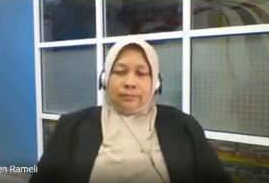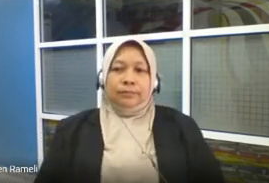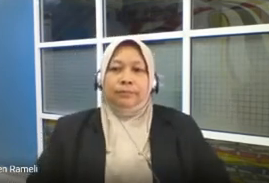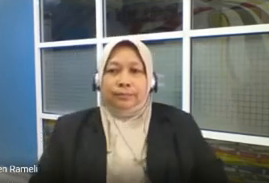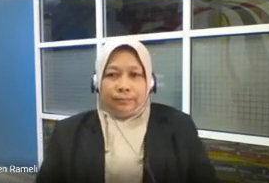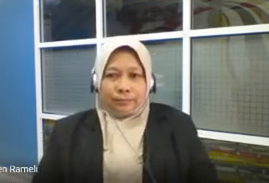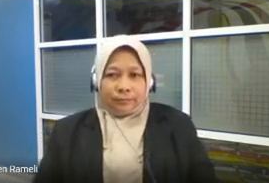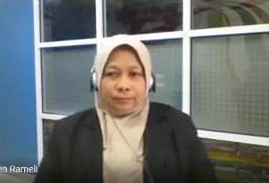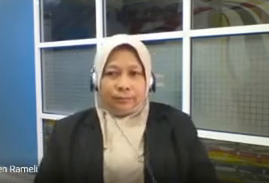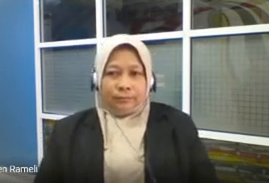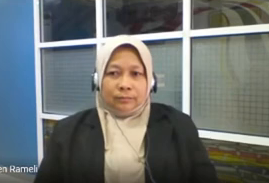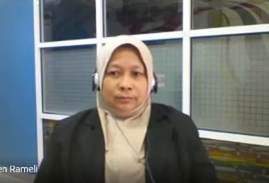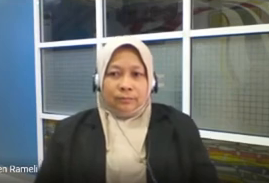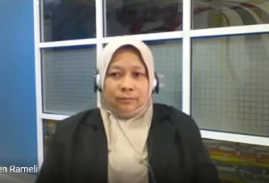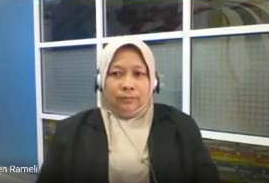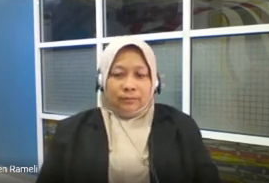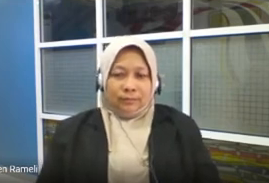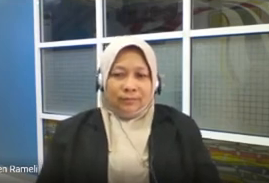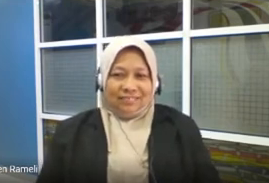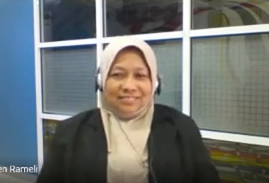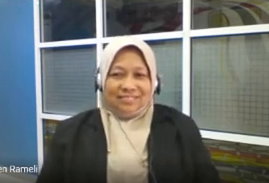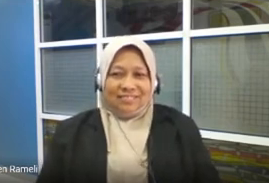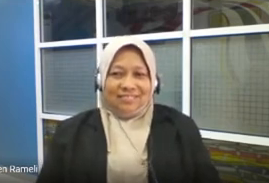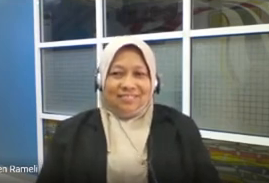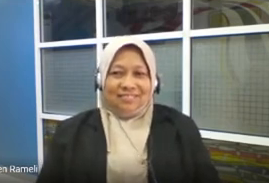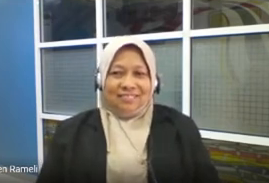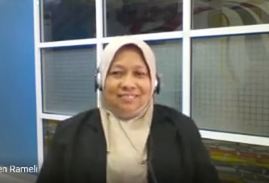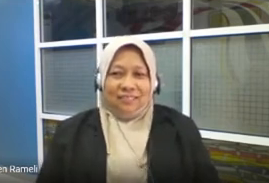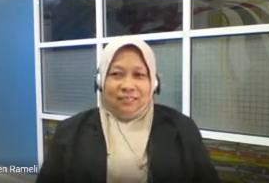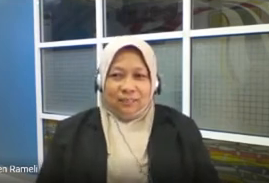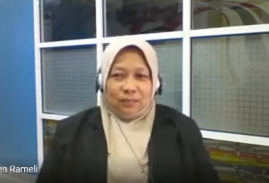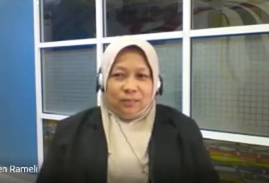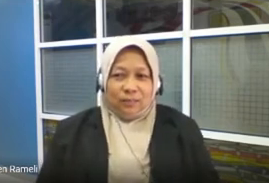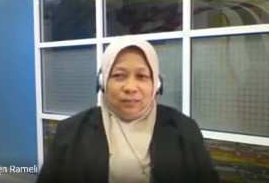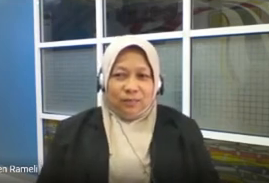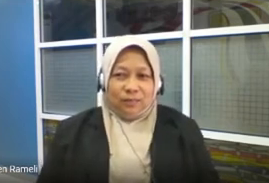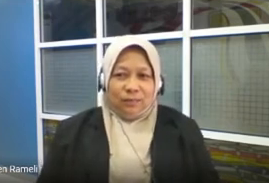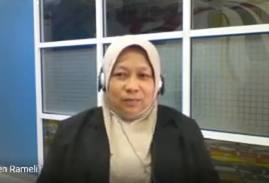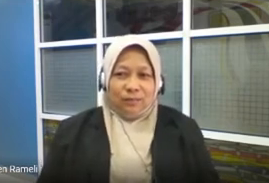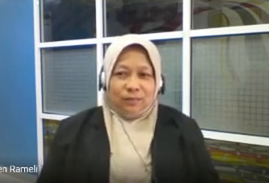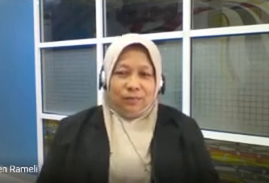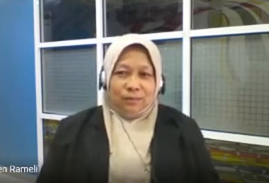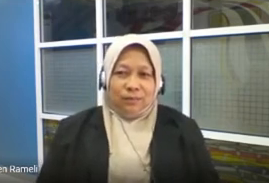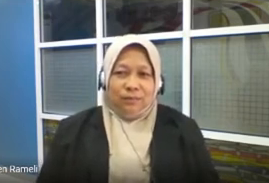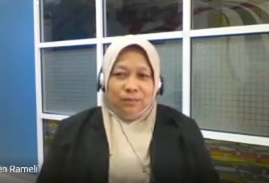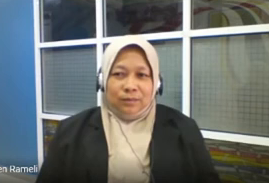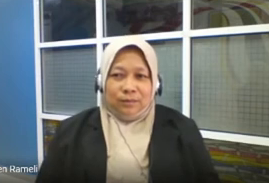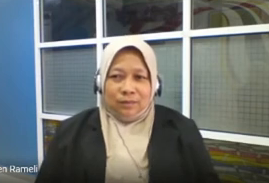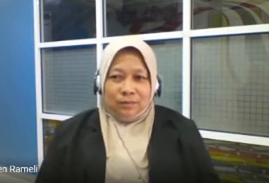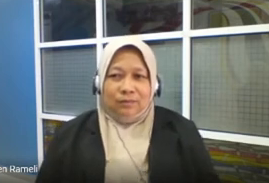eh, kena buang cushion. Okay, now. Okay, boleh nampak sekarang?